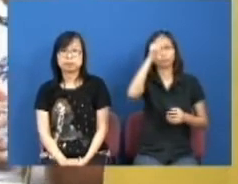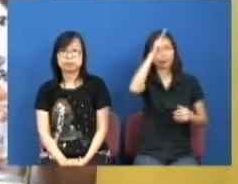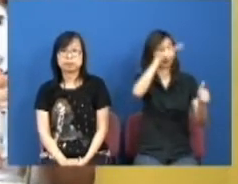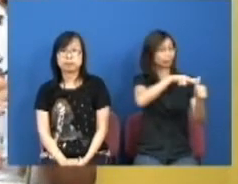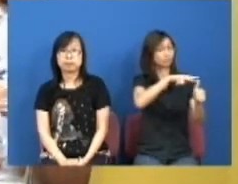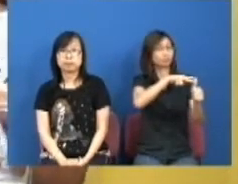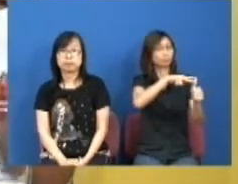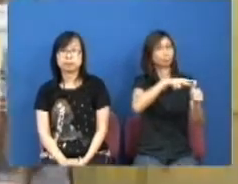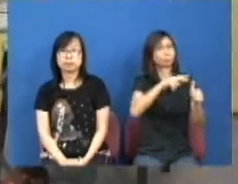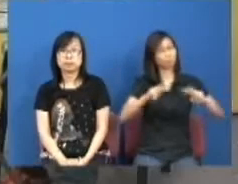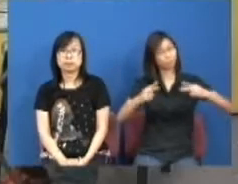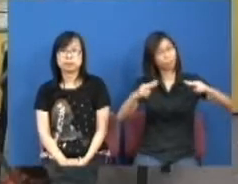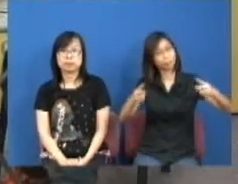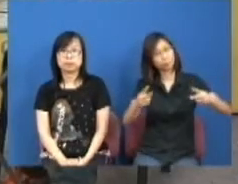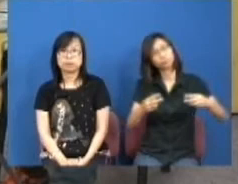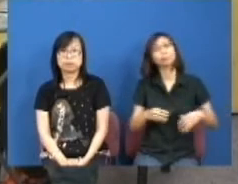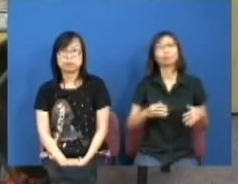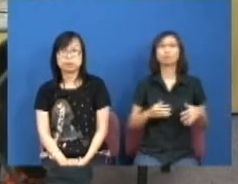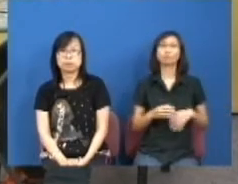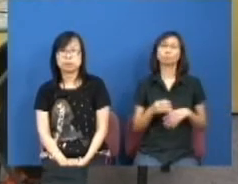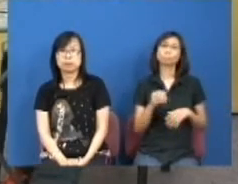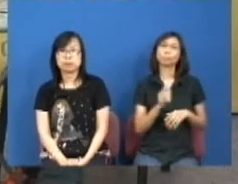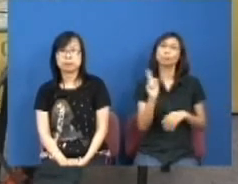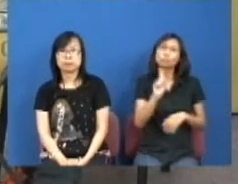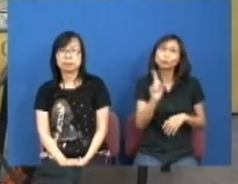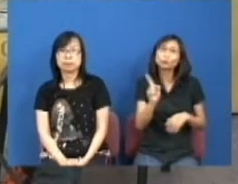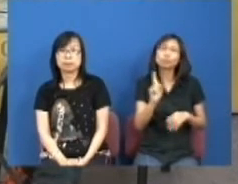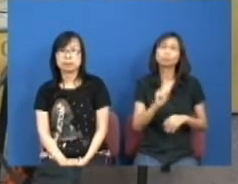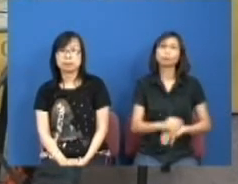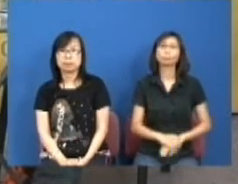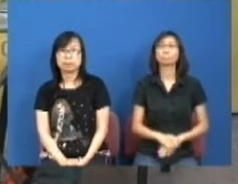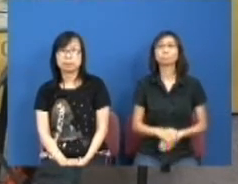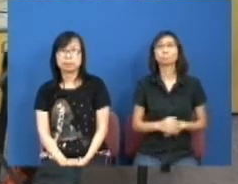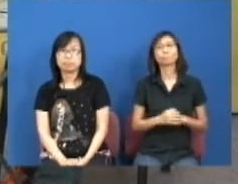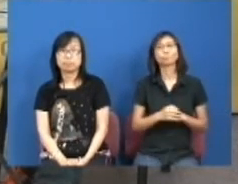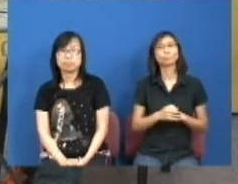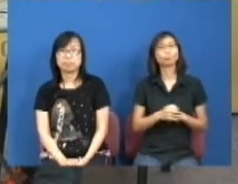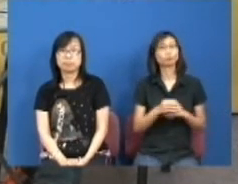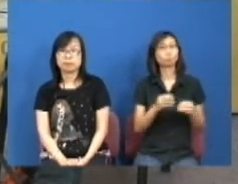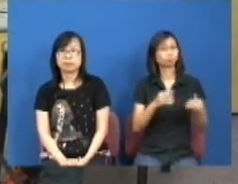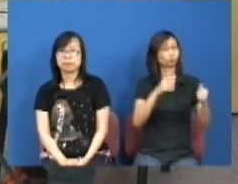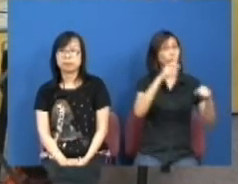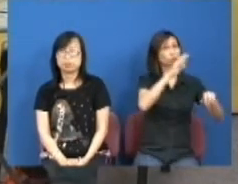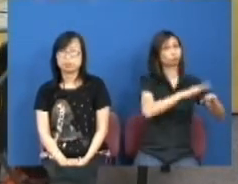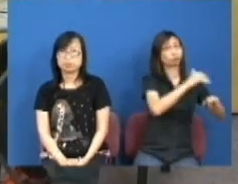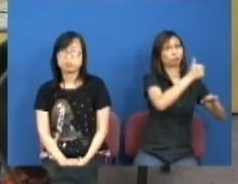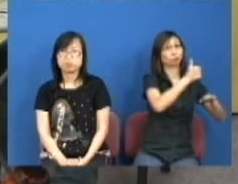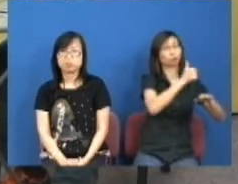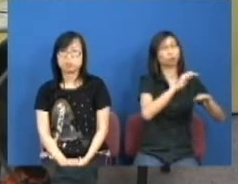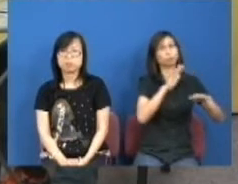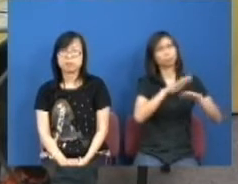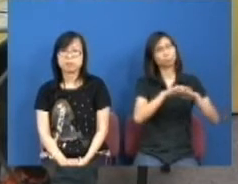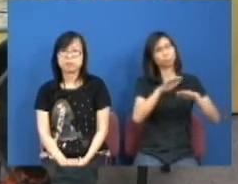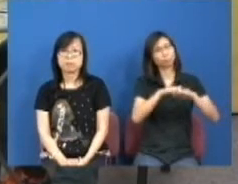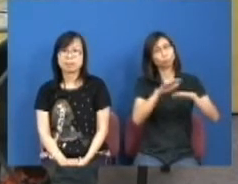啦、悲觀啦，定係非常樂觀？你非常即係好似問緊嘅，你非常樂觀啦、樂觀啦，冇乜嘢